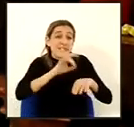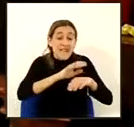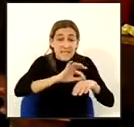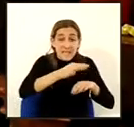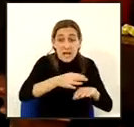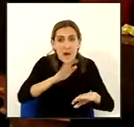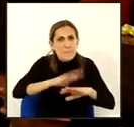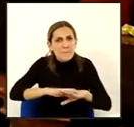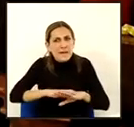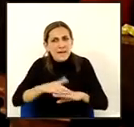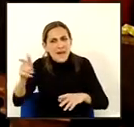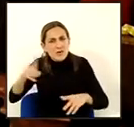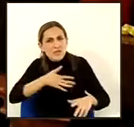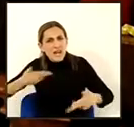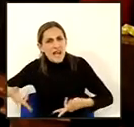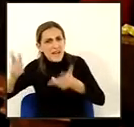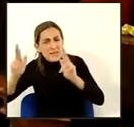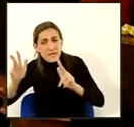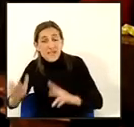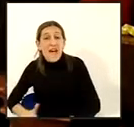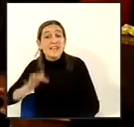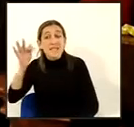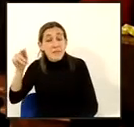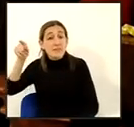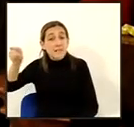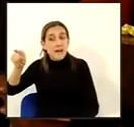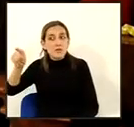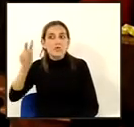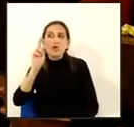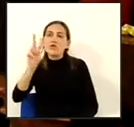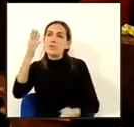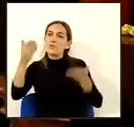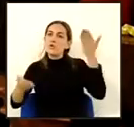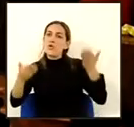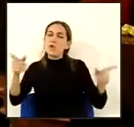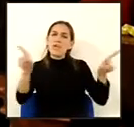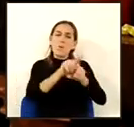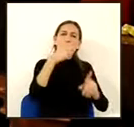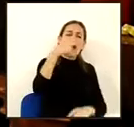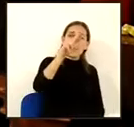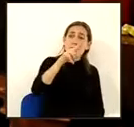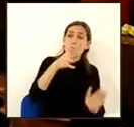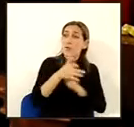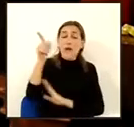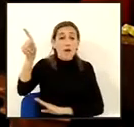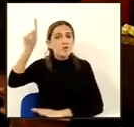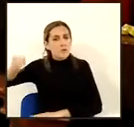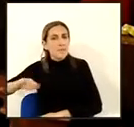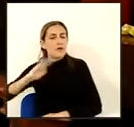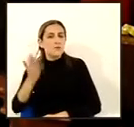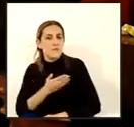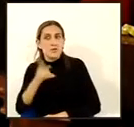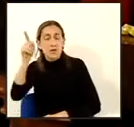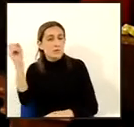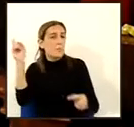encara no van tenir la mateixa posta en escena que el nazisme, que ens van gelar del cor com sempre, van participar